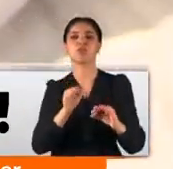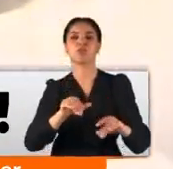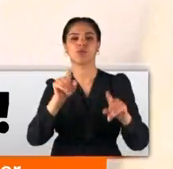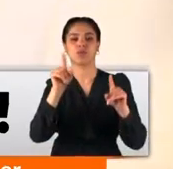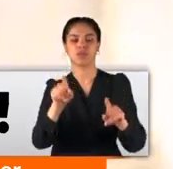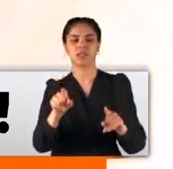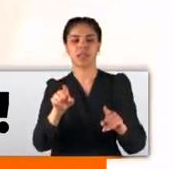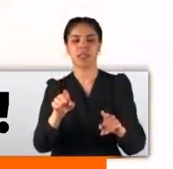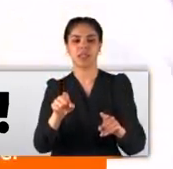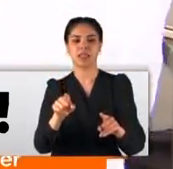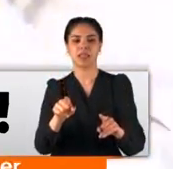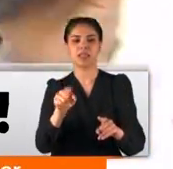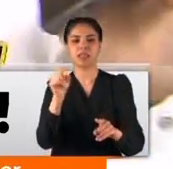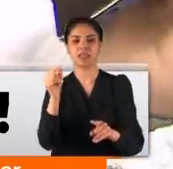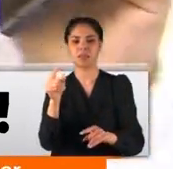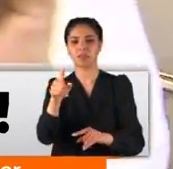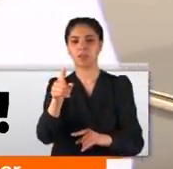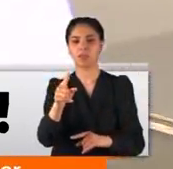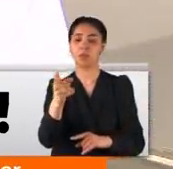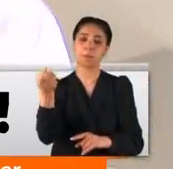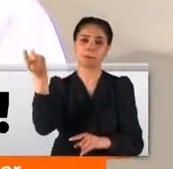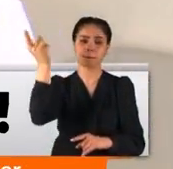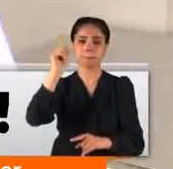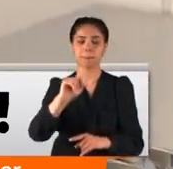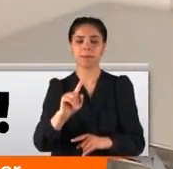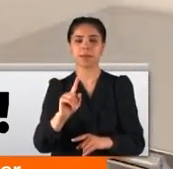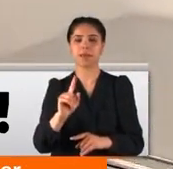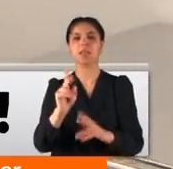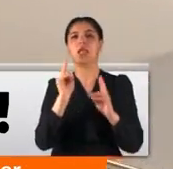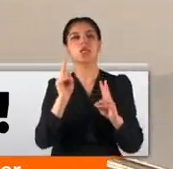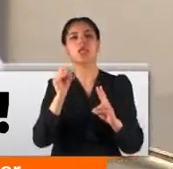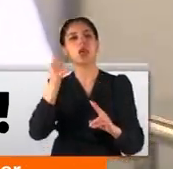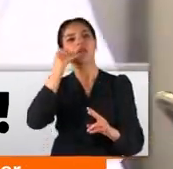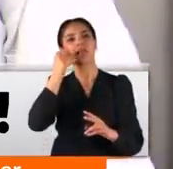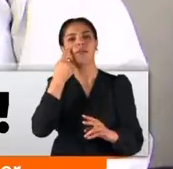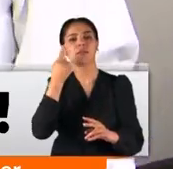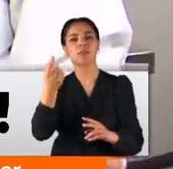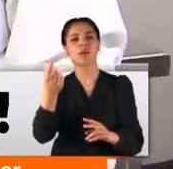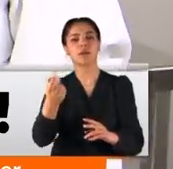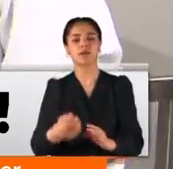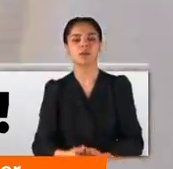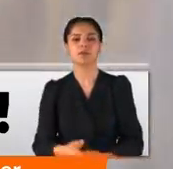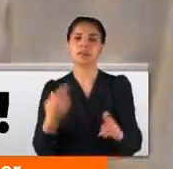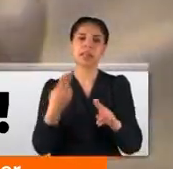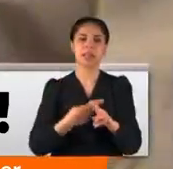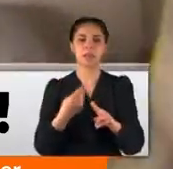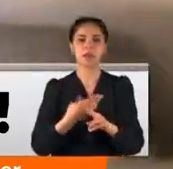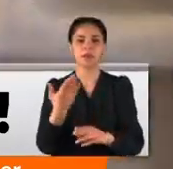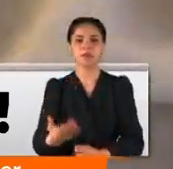değil. Berrak bir temiz sayfa. İsterseniz bunu bir de sıradan bir telefonla deneyelim, olur mu?